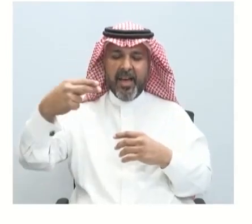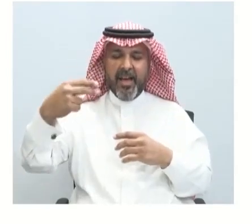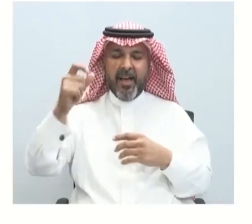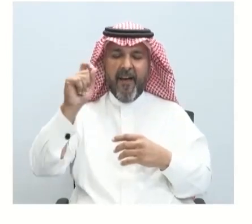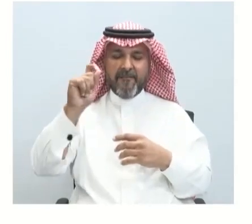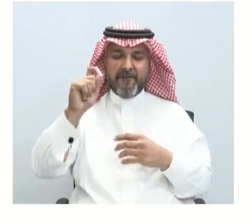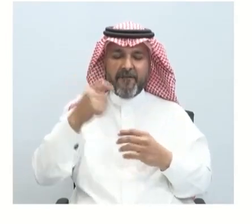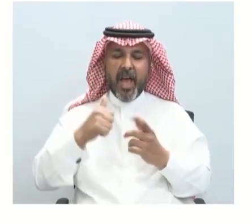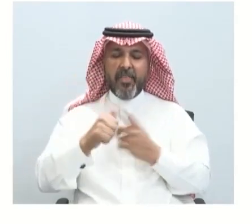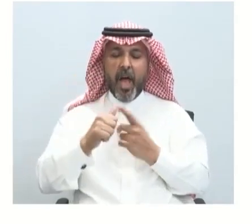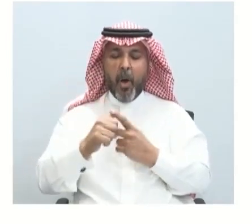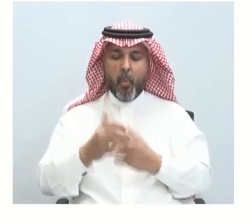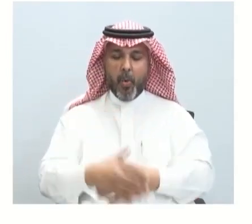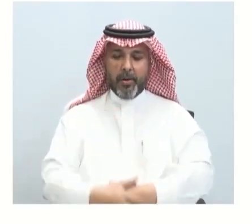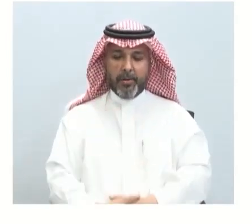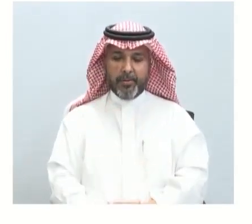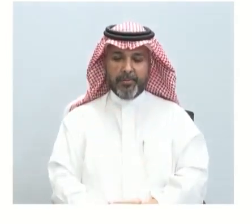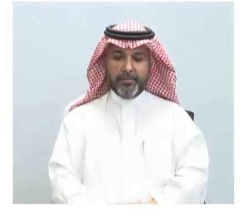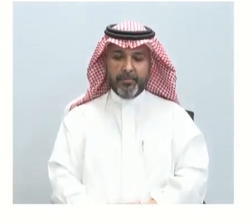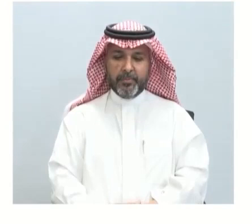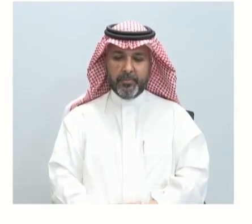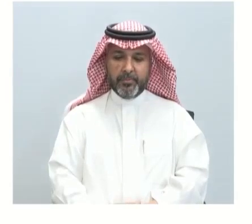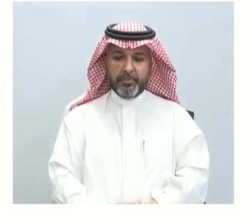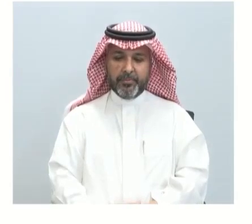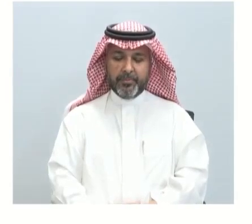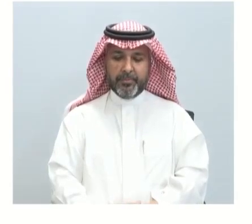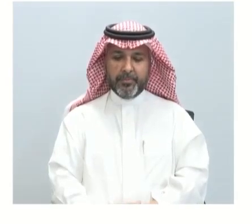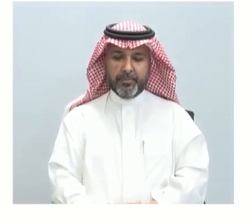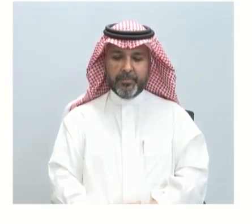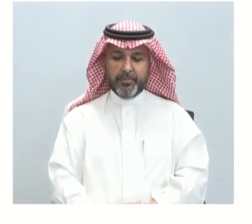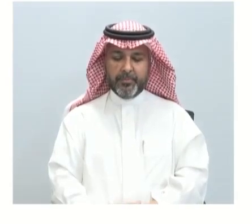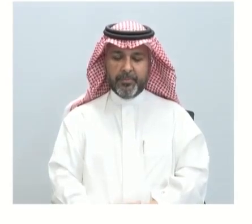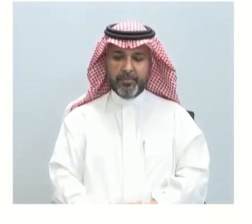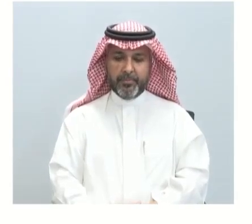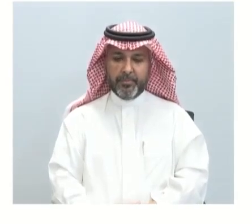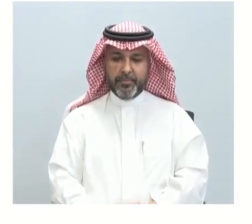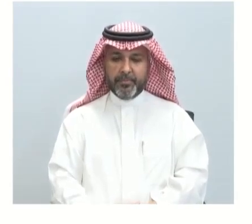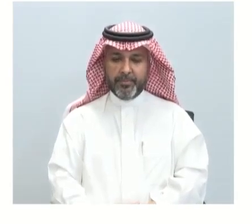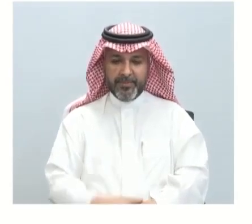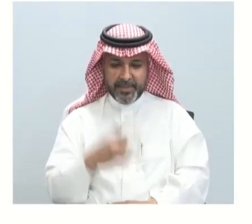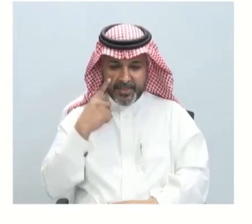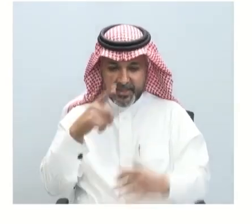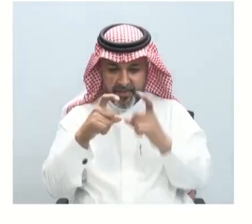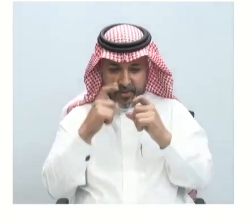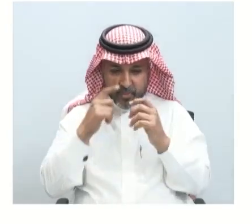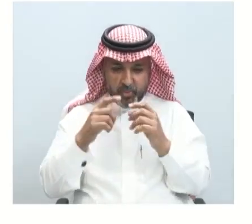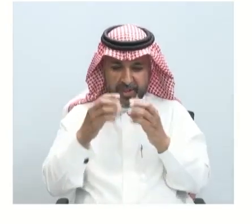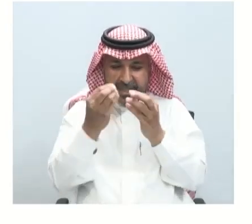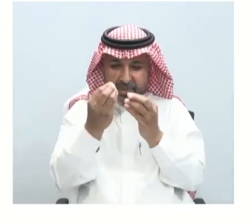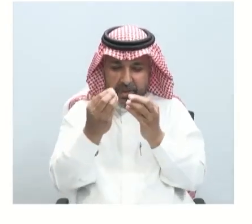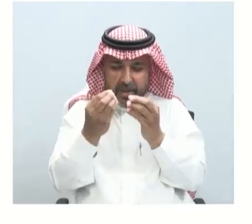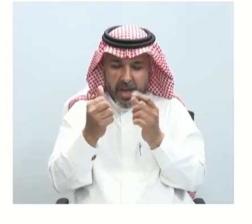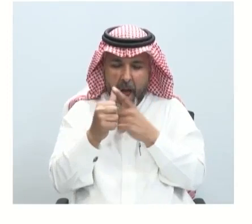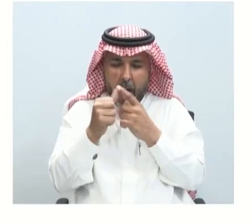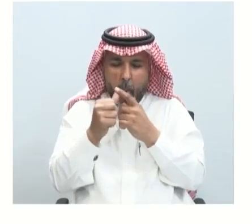ان نبدا في عمليه الانقسام كنا نشاهد في الطور البيني وجود الغلاف النووي لم تظهر هذه الكروموسومات هنا اصبحت